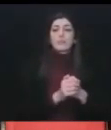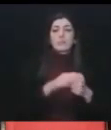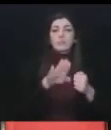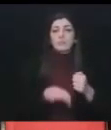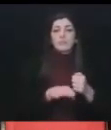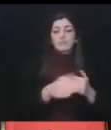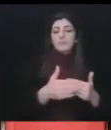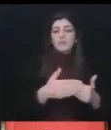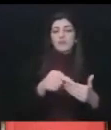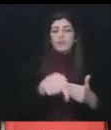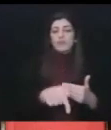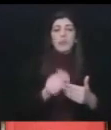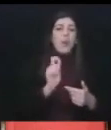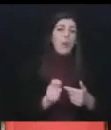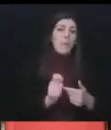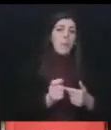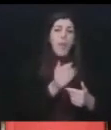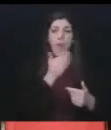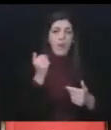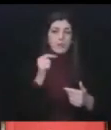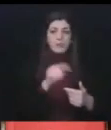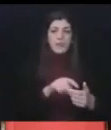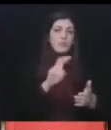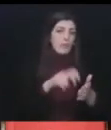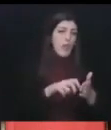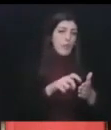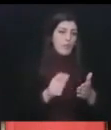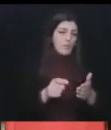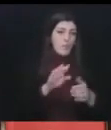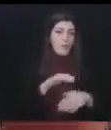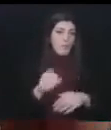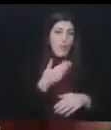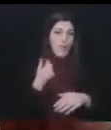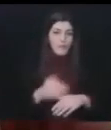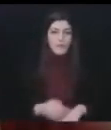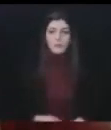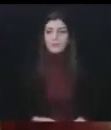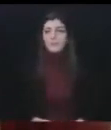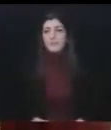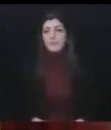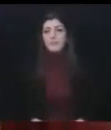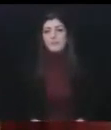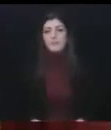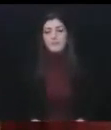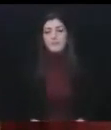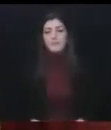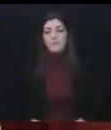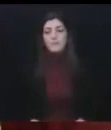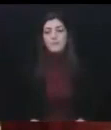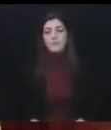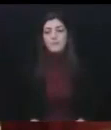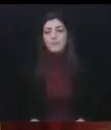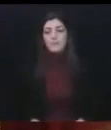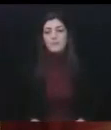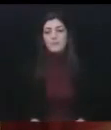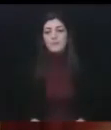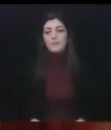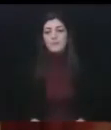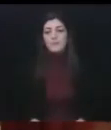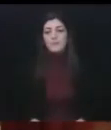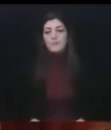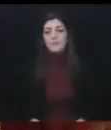del deposito senza pagare le tariffe del parcheggio. Grazie. Grazie